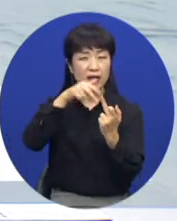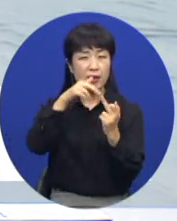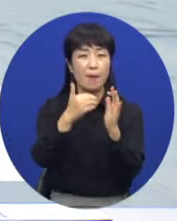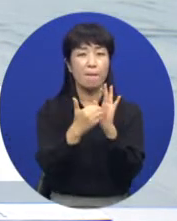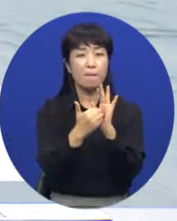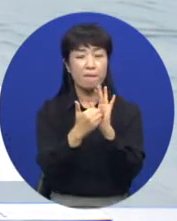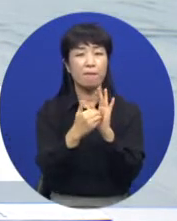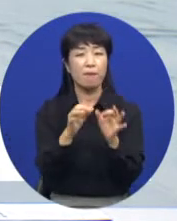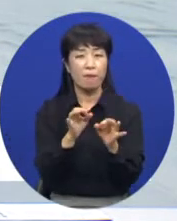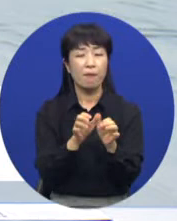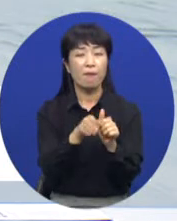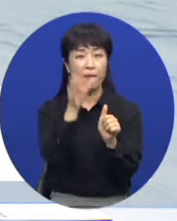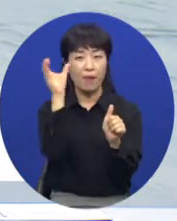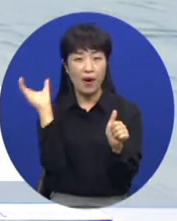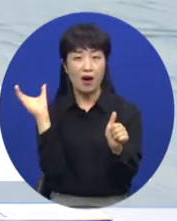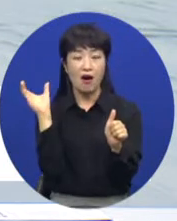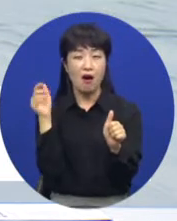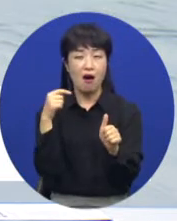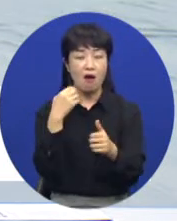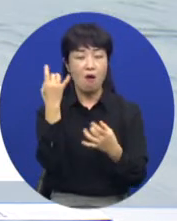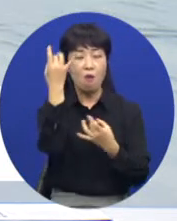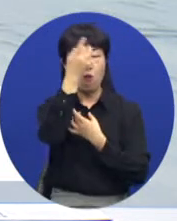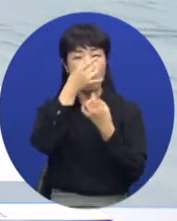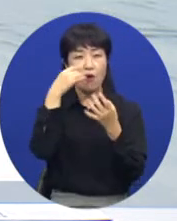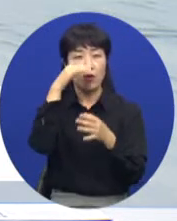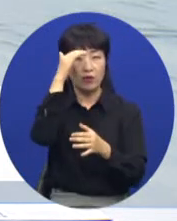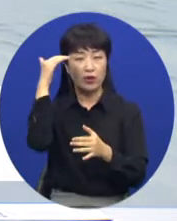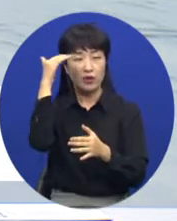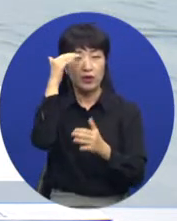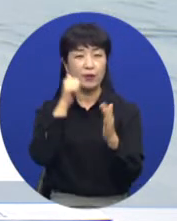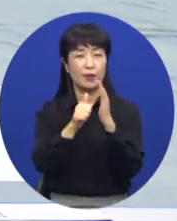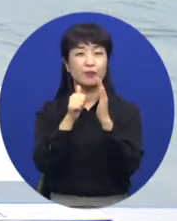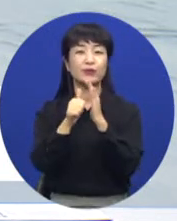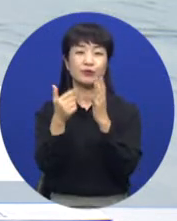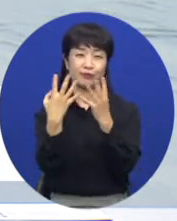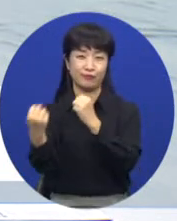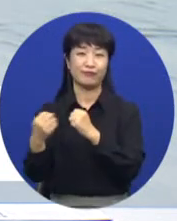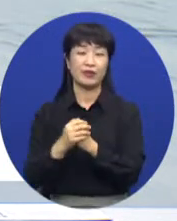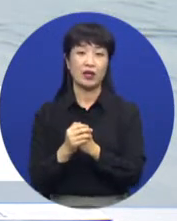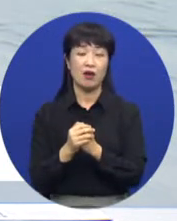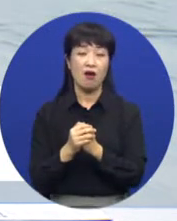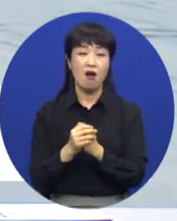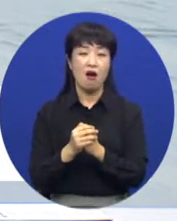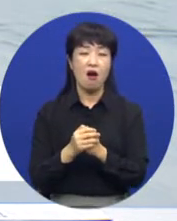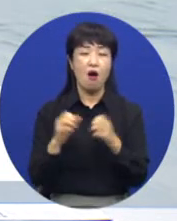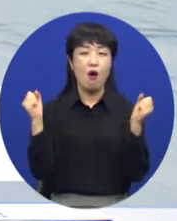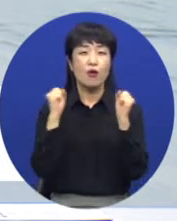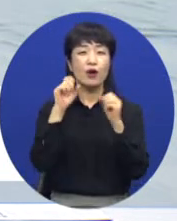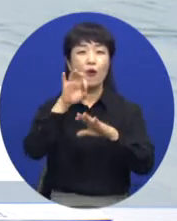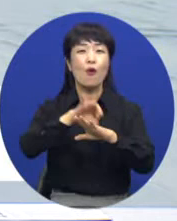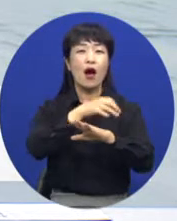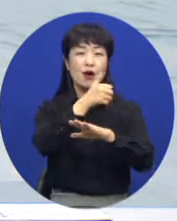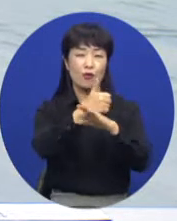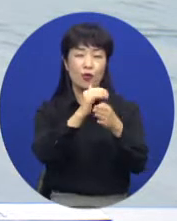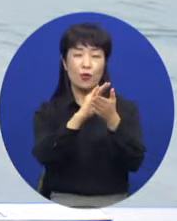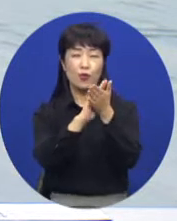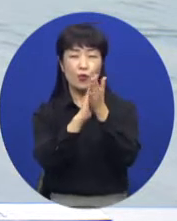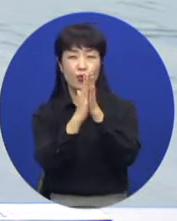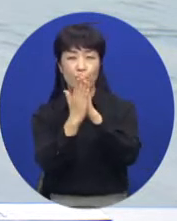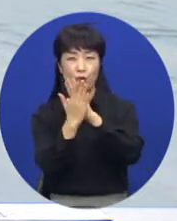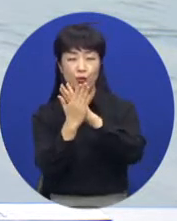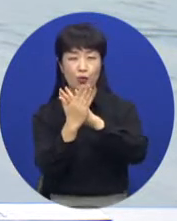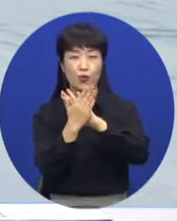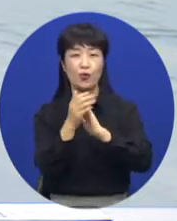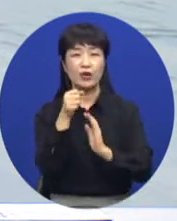경위로 설경을 즐기려는 탐방객들의 발길이 이어졌습니다 겨울 왕국 으로 변한 한라산 의 김영석 기자가